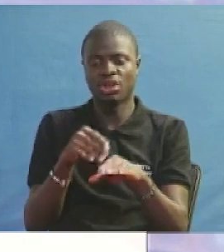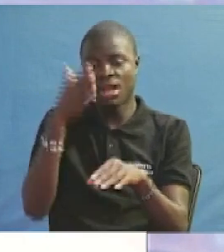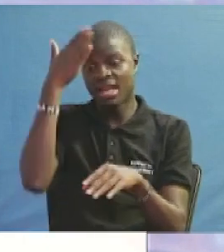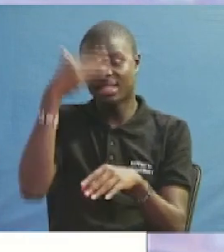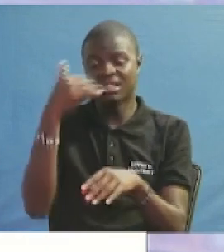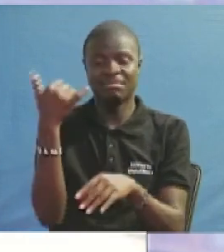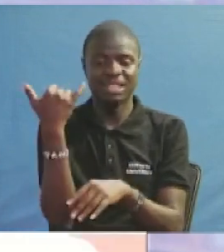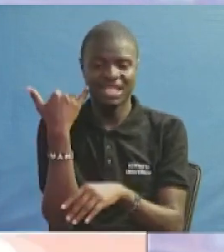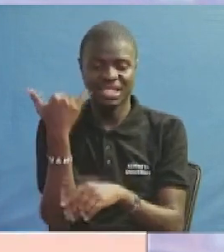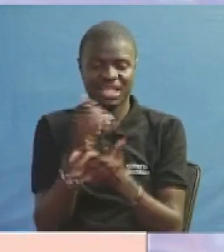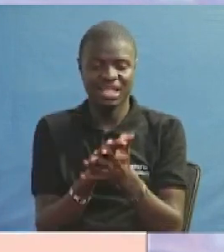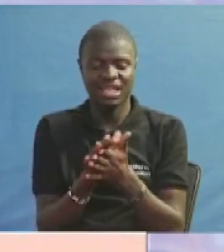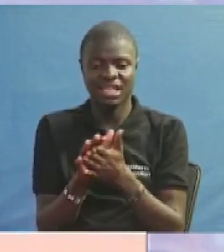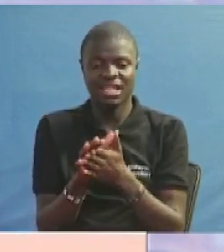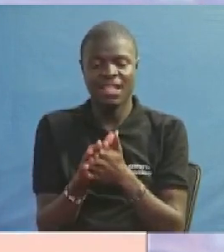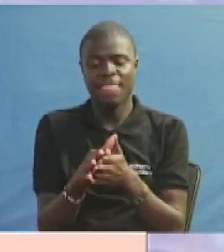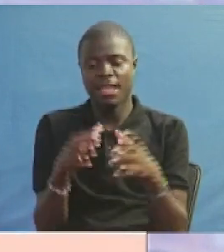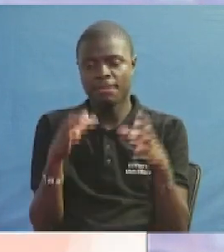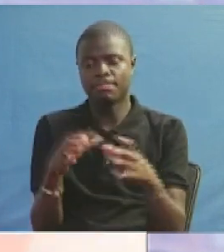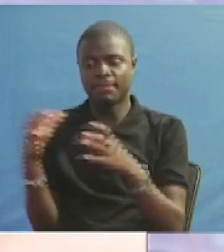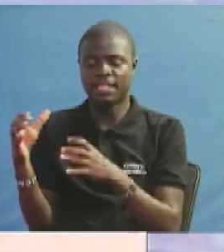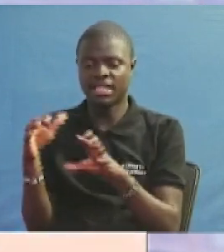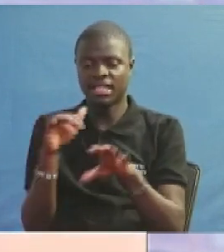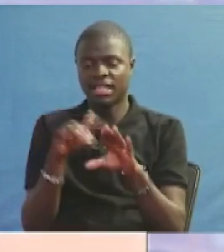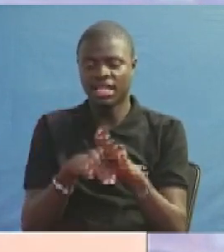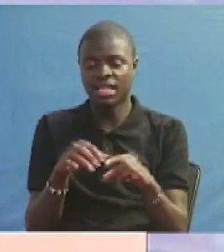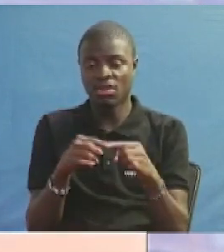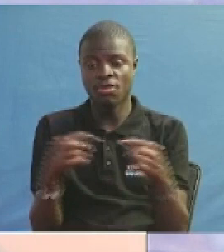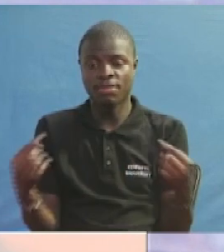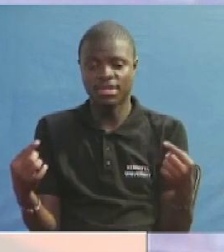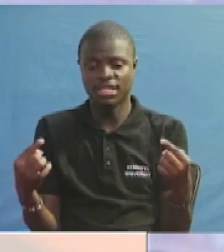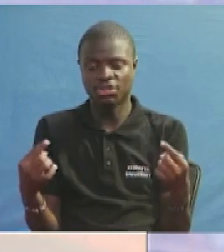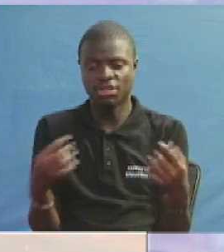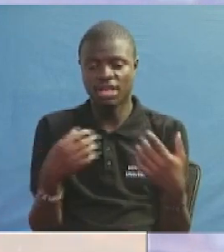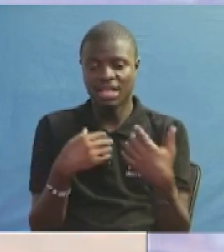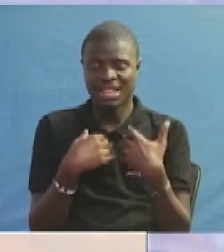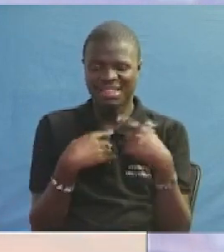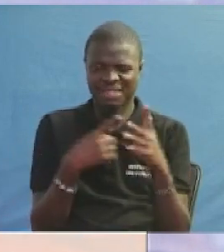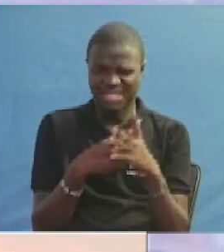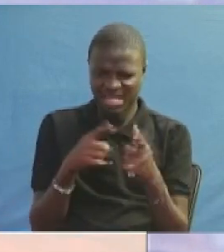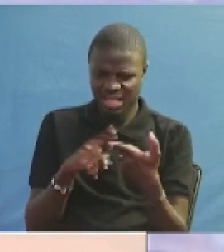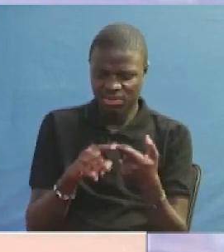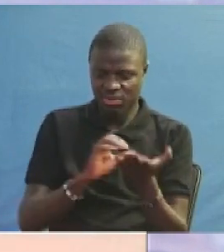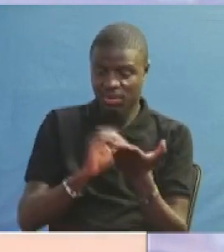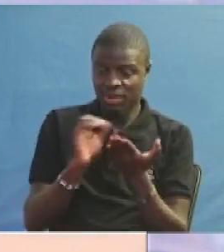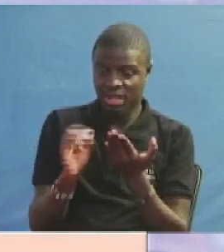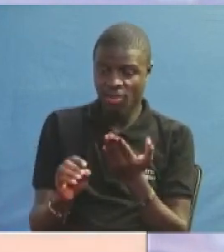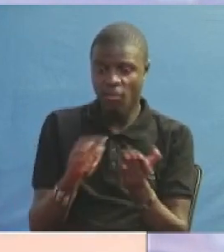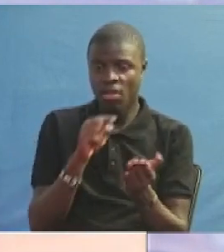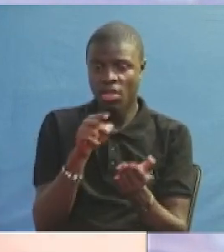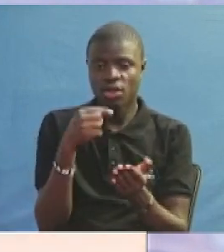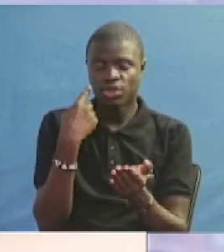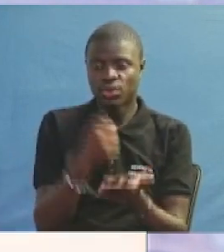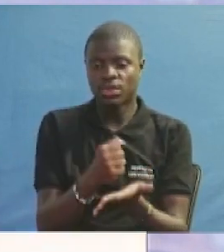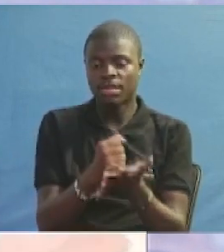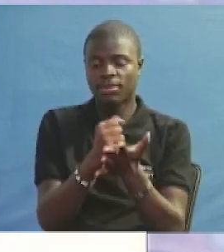jana. Tayari vyama vilivyoko katika muungano wa Azimio la Umoja vimeanza mchakato wa kuwatibua waliounga mkono mswada